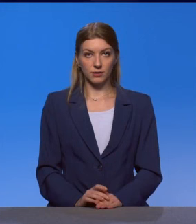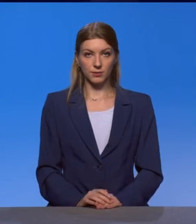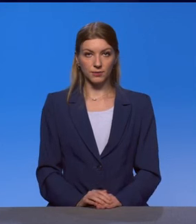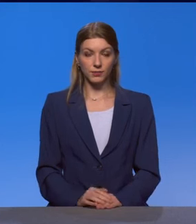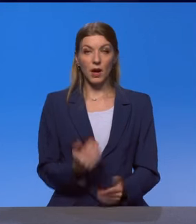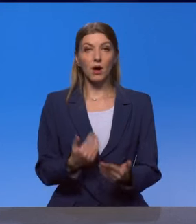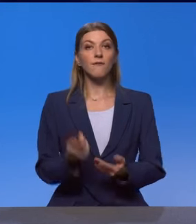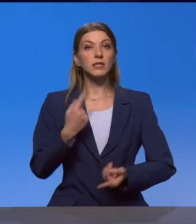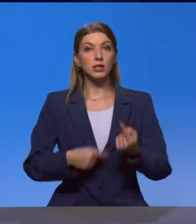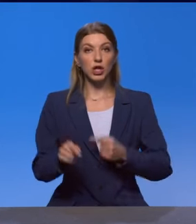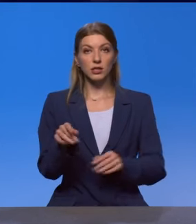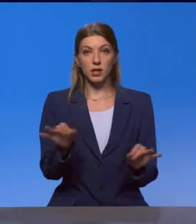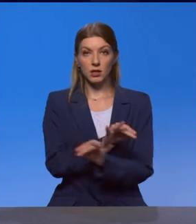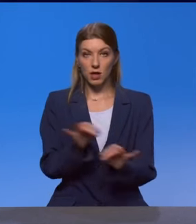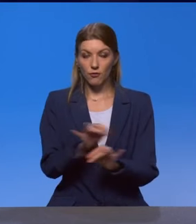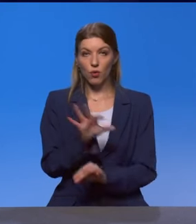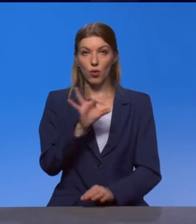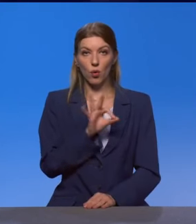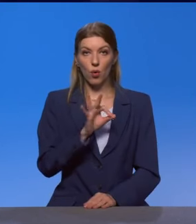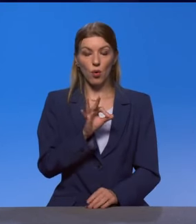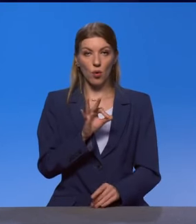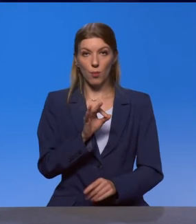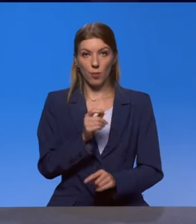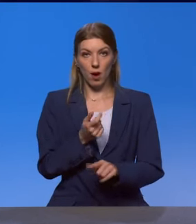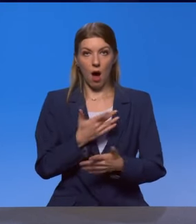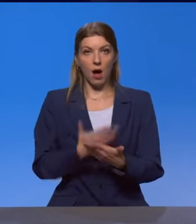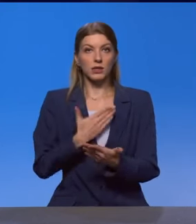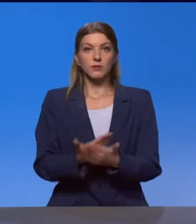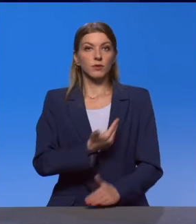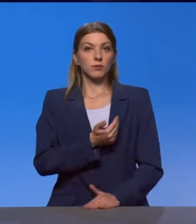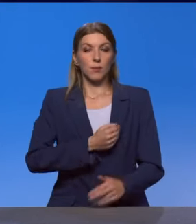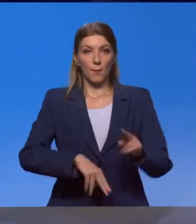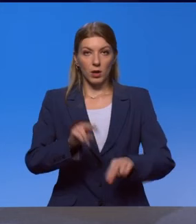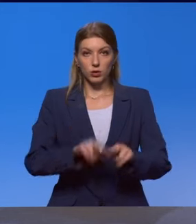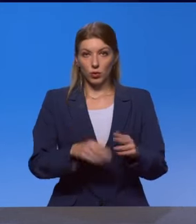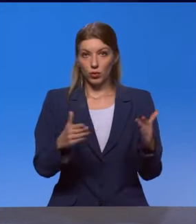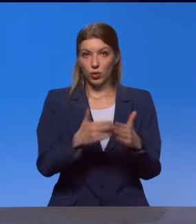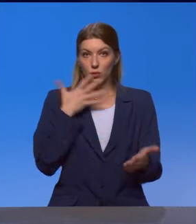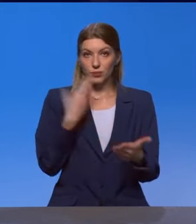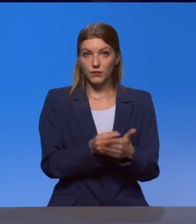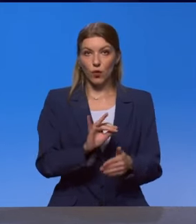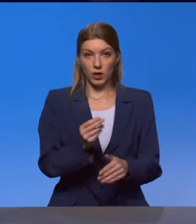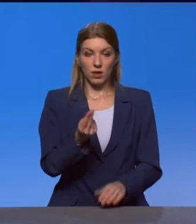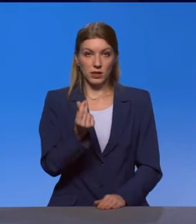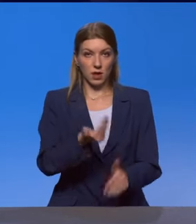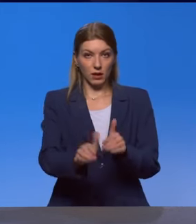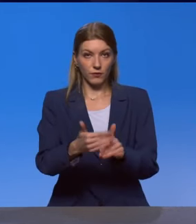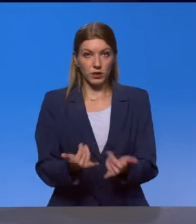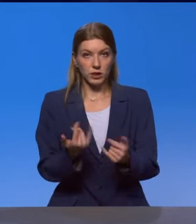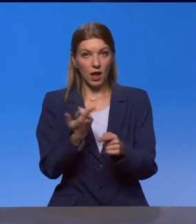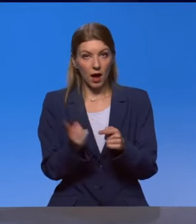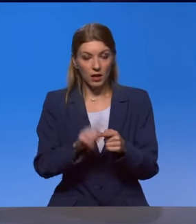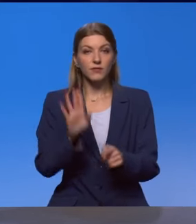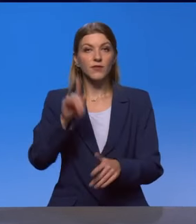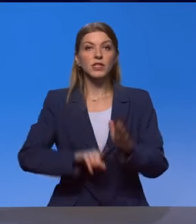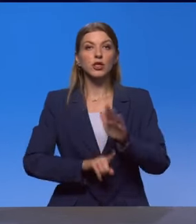на ИЖС и выдачу кредитов под эти цели, давайте со статистики начнем. Михаил Анатольевич, знаю, она у вас, как